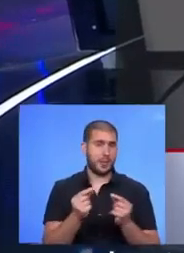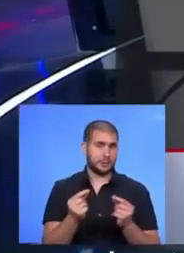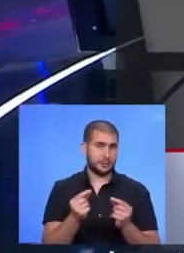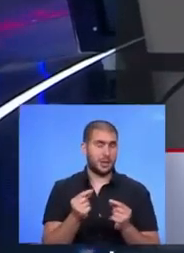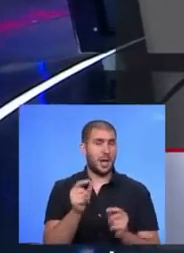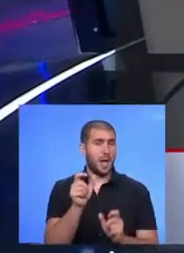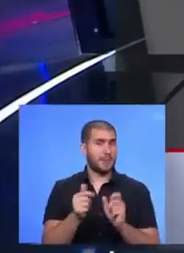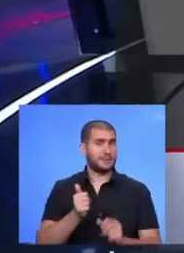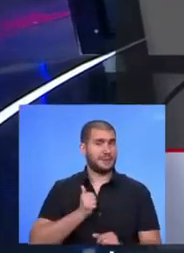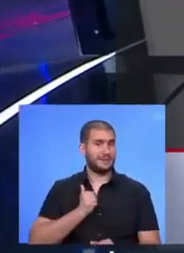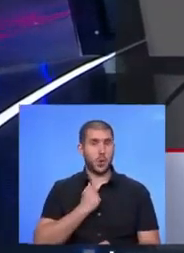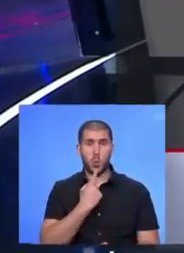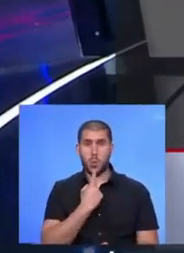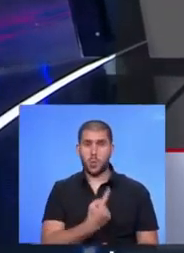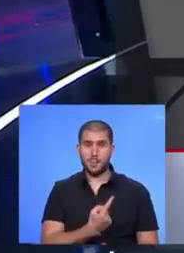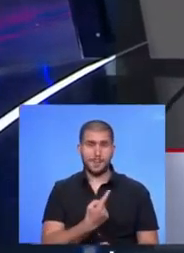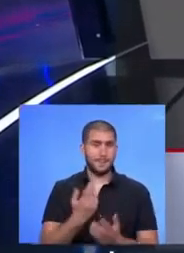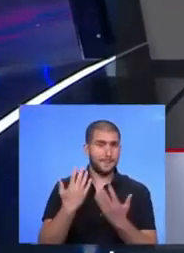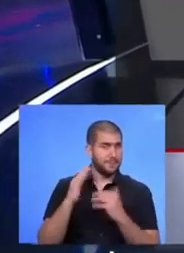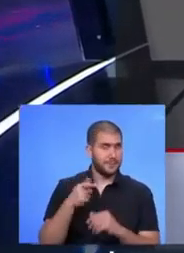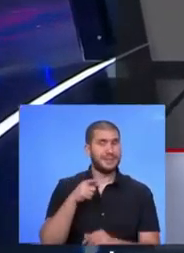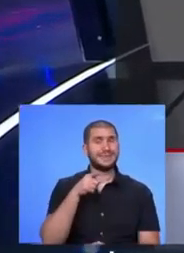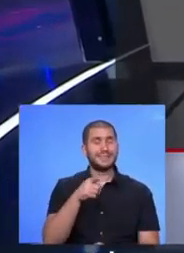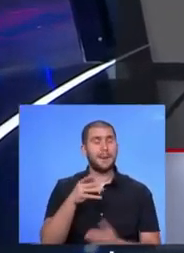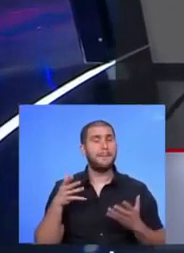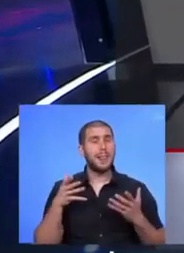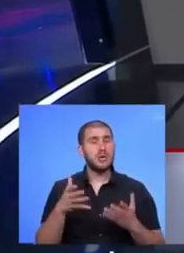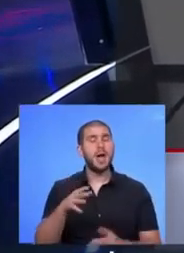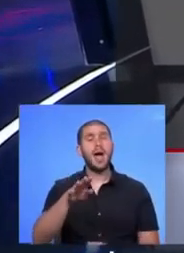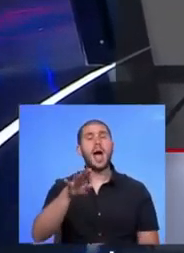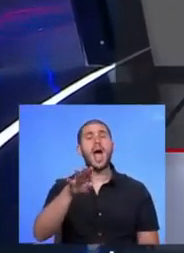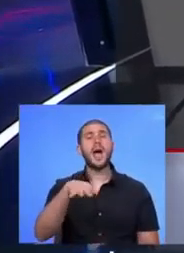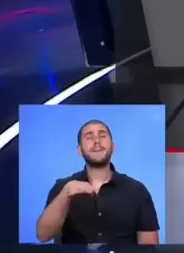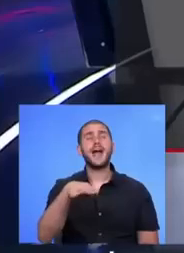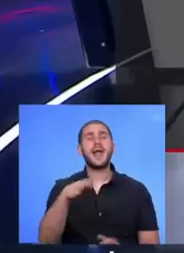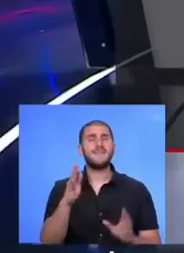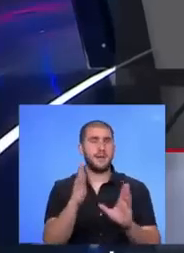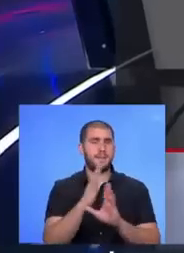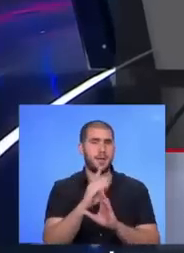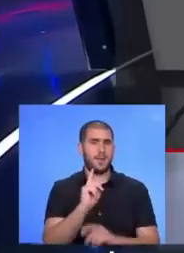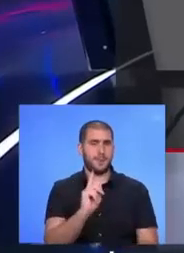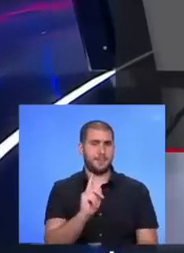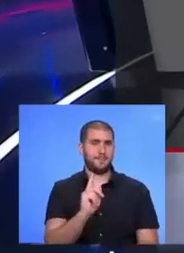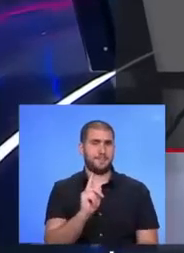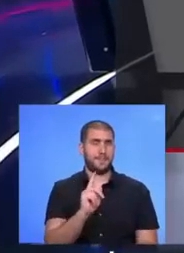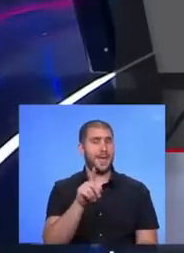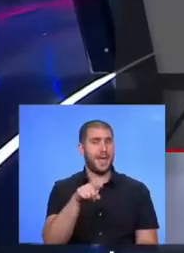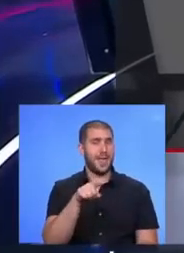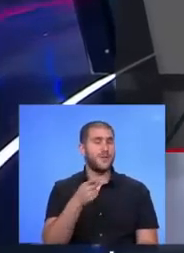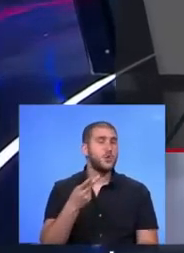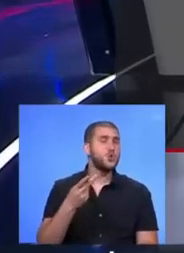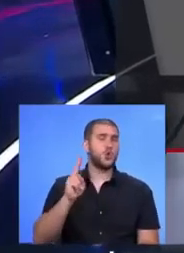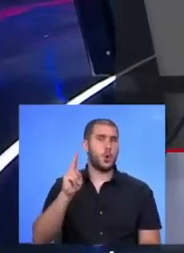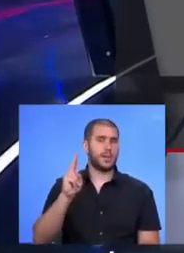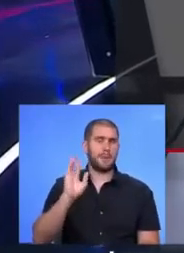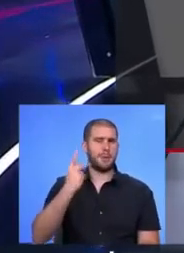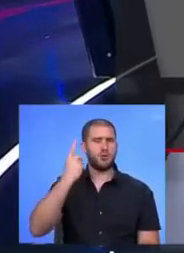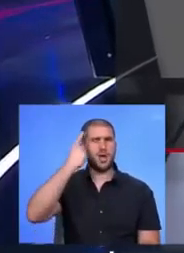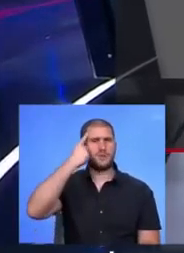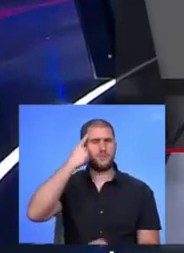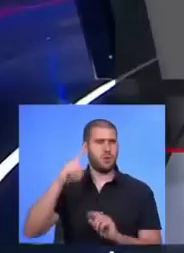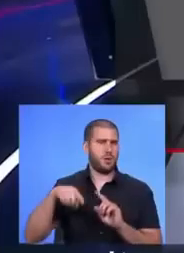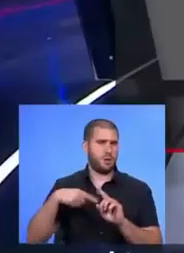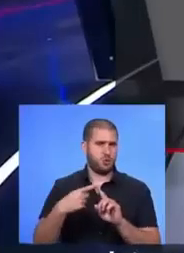גורם צבאי טוען באוזני היום שמדובר בפלישה של 4,000 מחבלים, כלומר 1,000 מחבלים יותר ממה שהיה נדמה